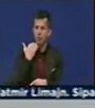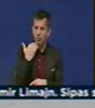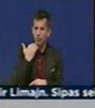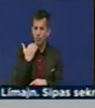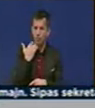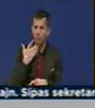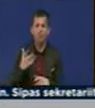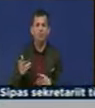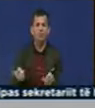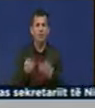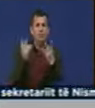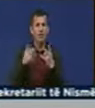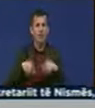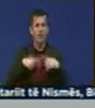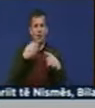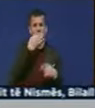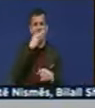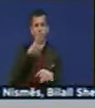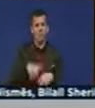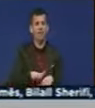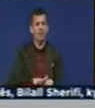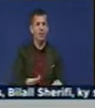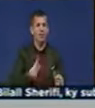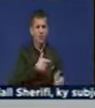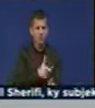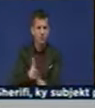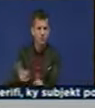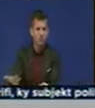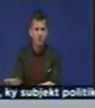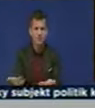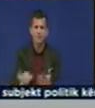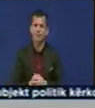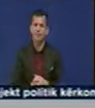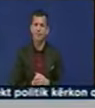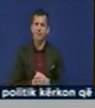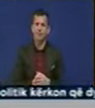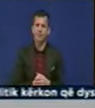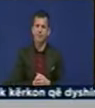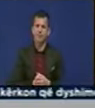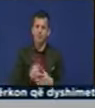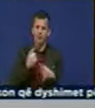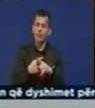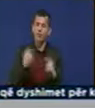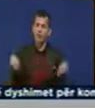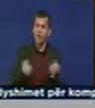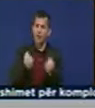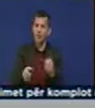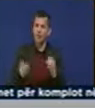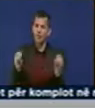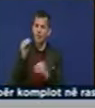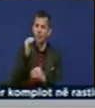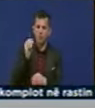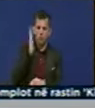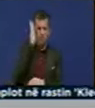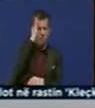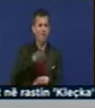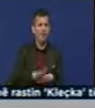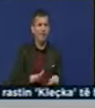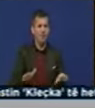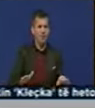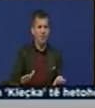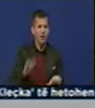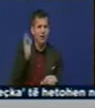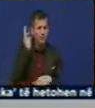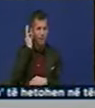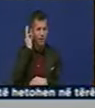një jete më të mirë për fëmijët e tyre. Dhe sidomos të angazhohemi për gjeneratat e ardhshme, për vajzat